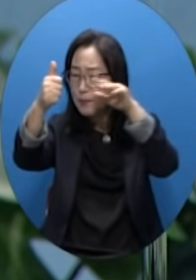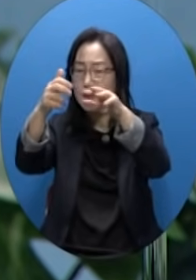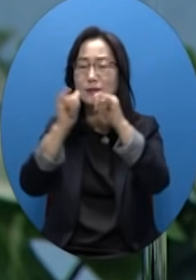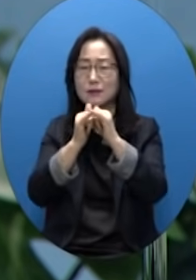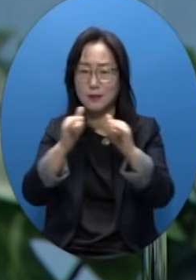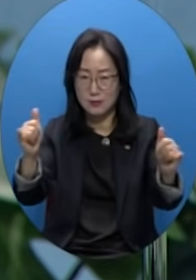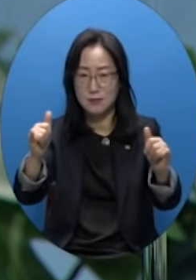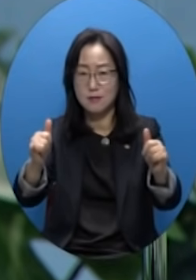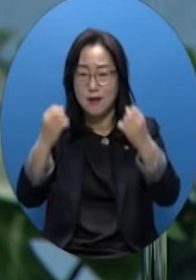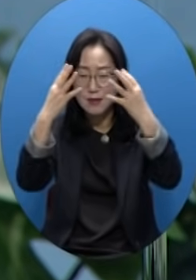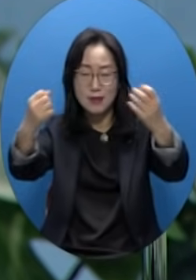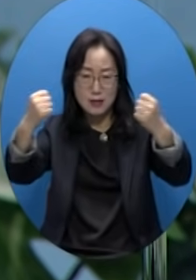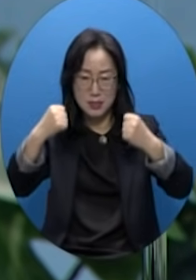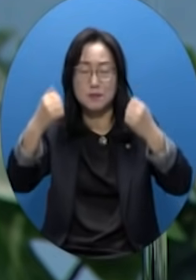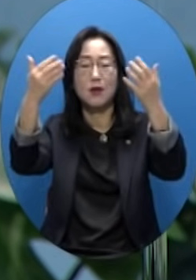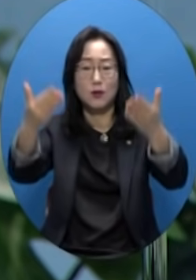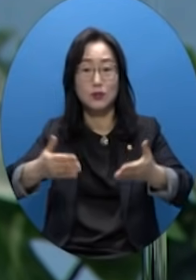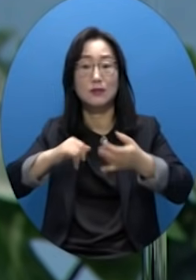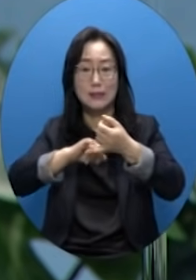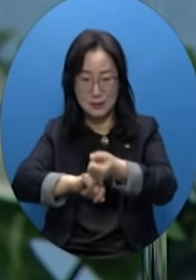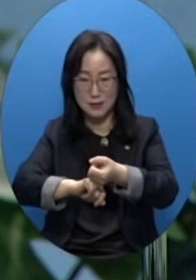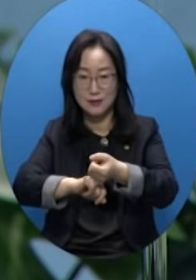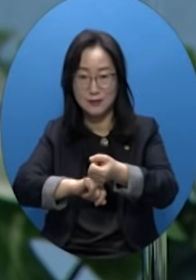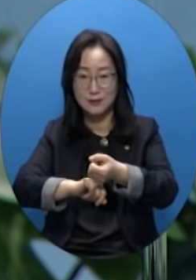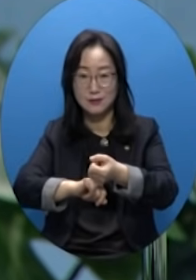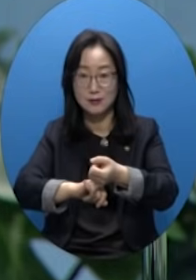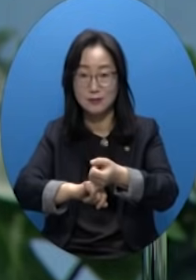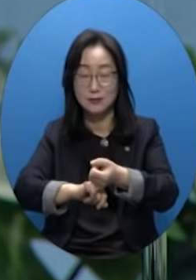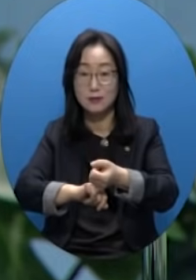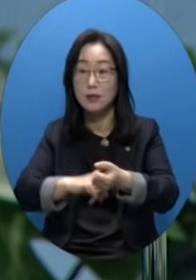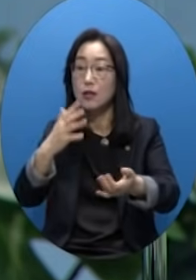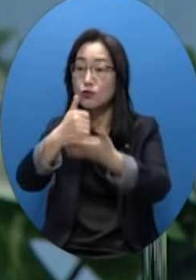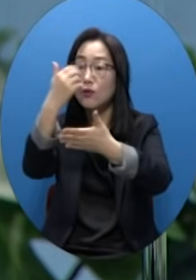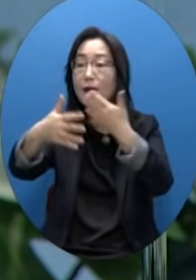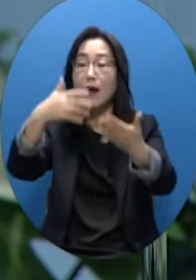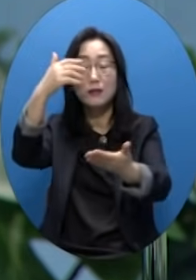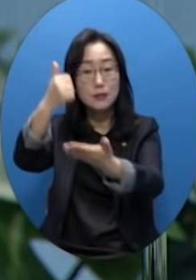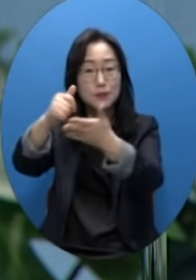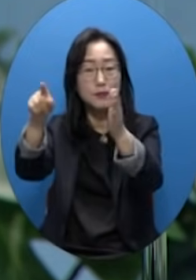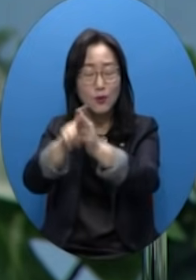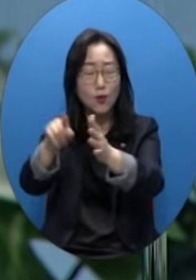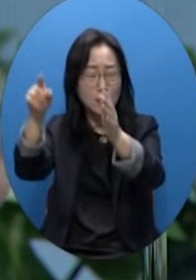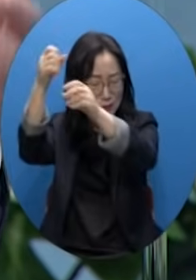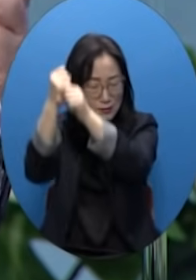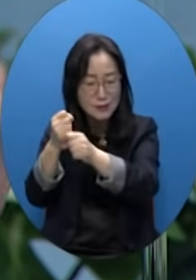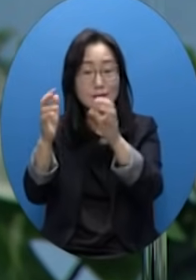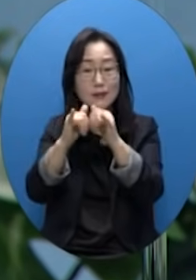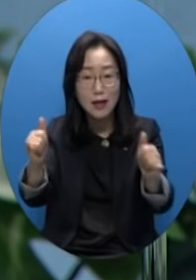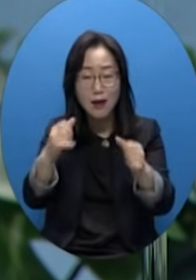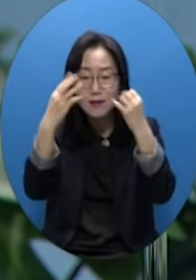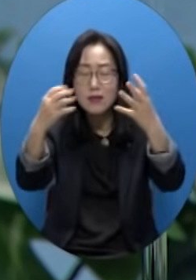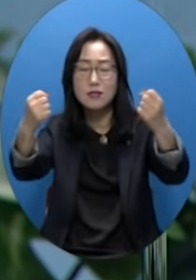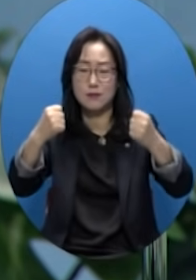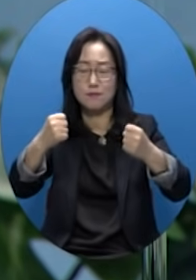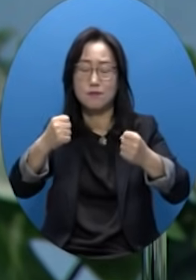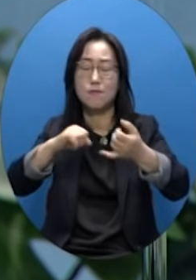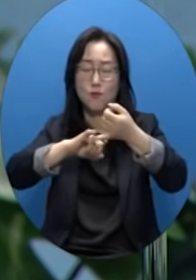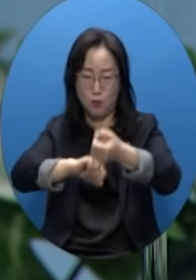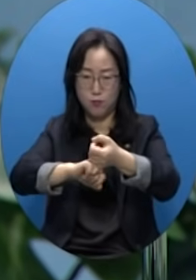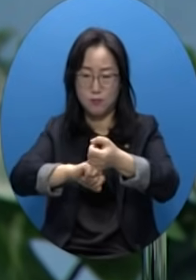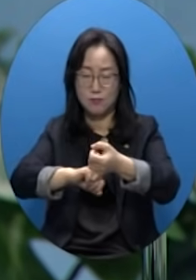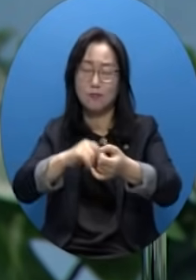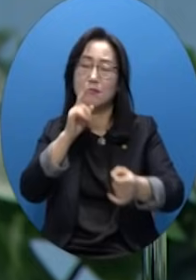하는 자는 새 힘을 얻으리니 주 하나님을 믿고 의지하는 자는 스템을 얻게 된다고